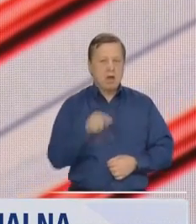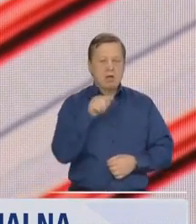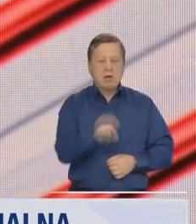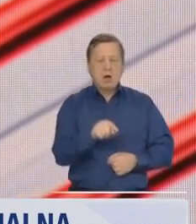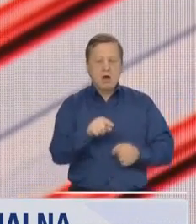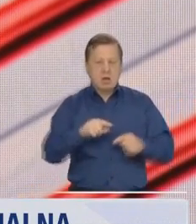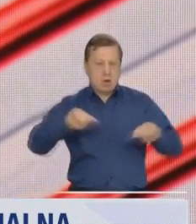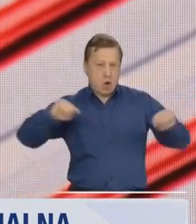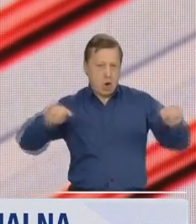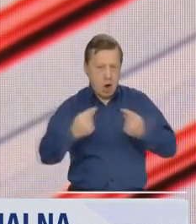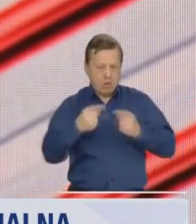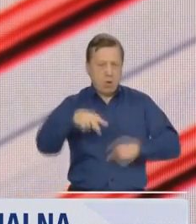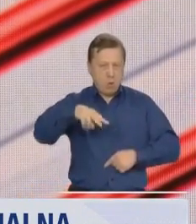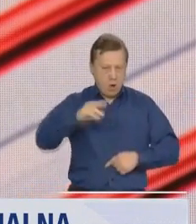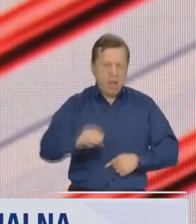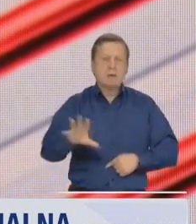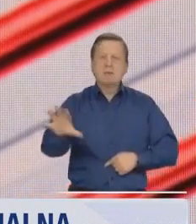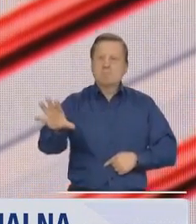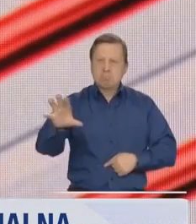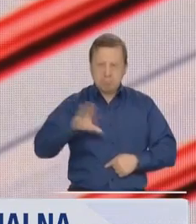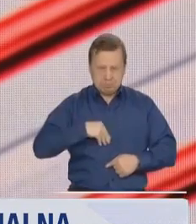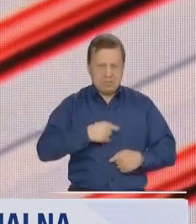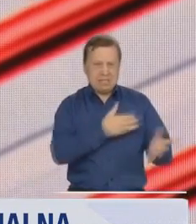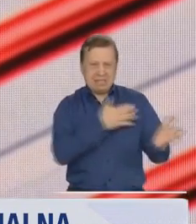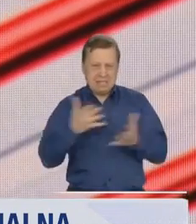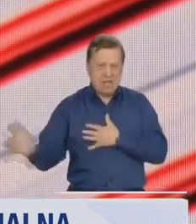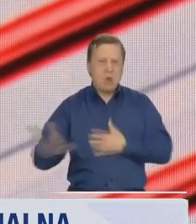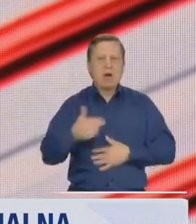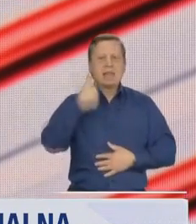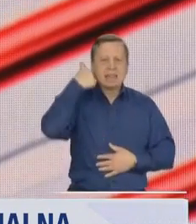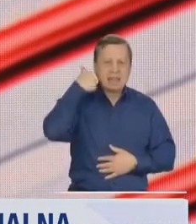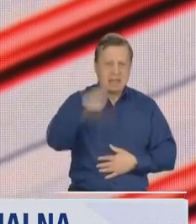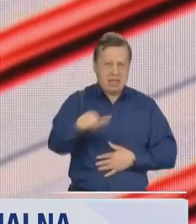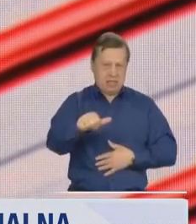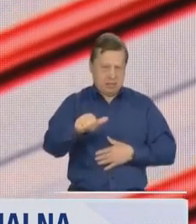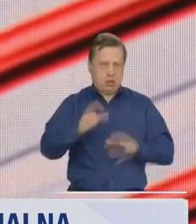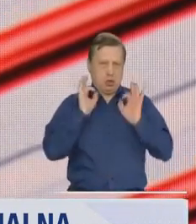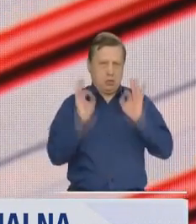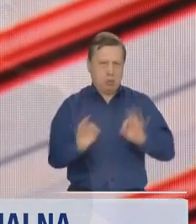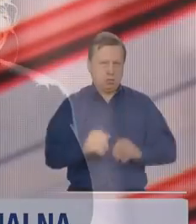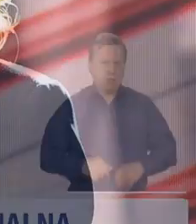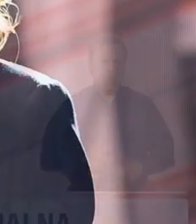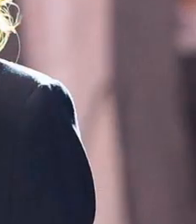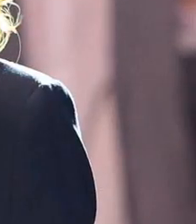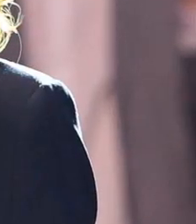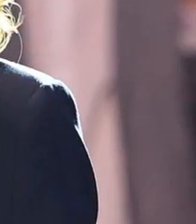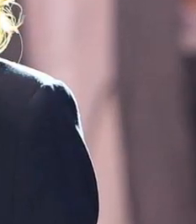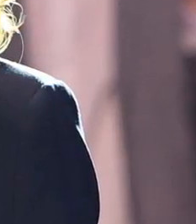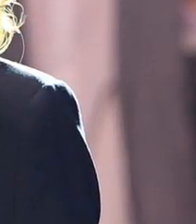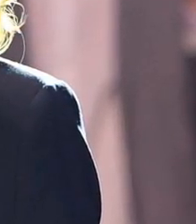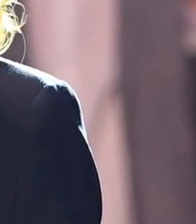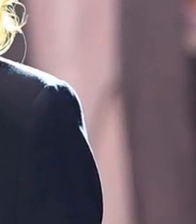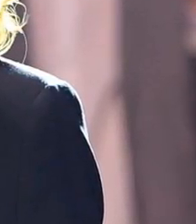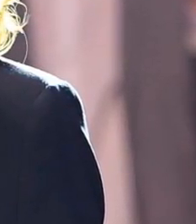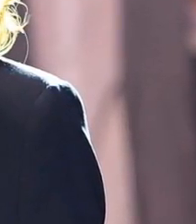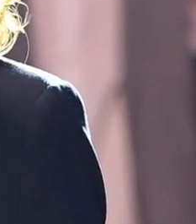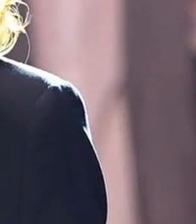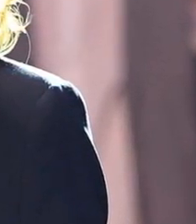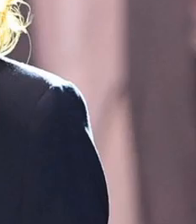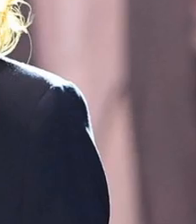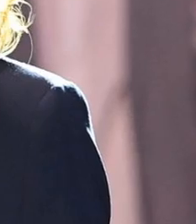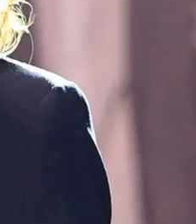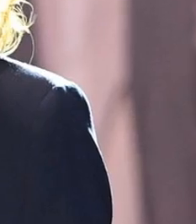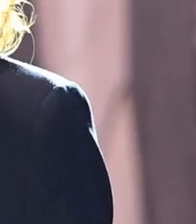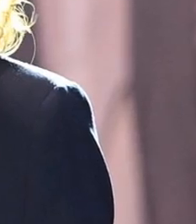da się załatwić w tydzień powtarzam w tydzień tylko trzeba chcieć co do reszty kandydatów to było średnio